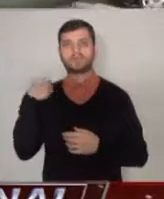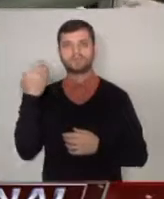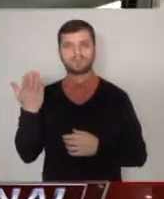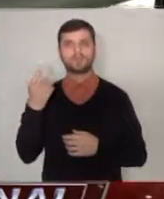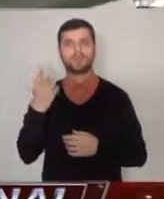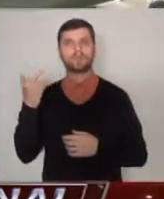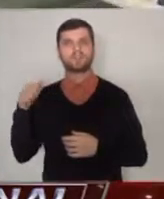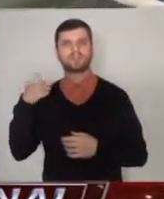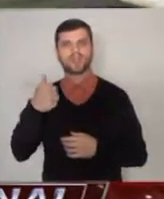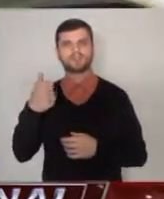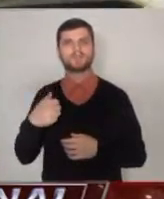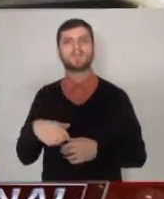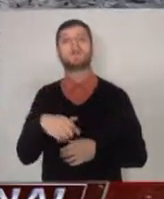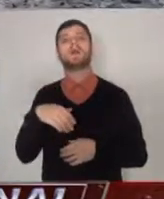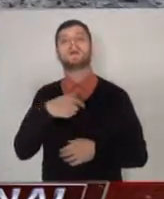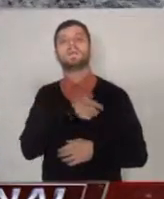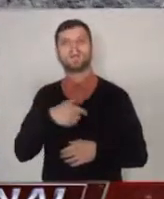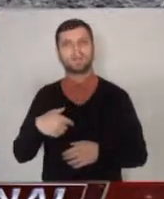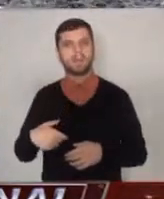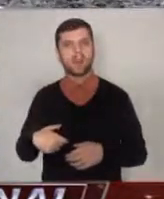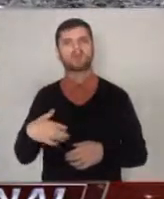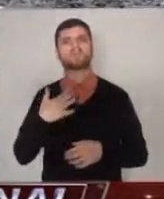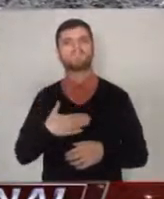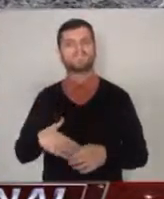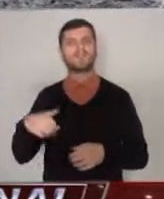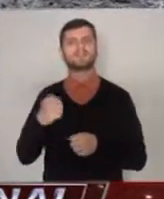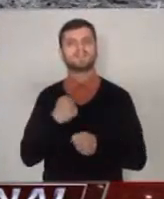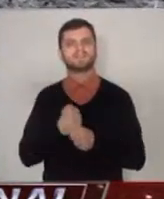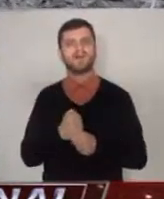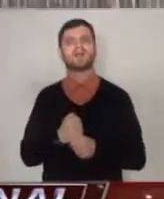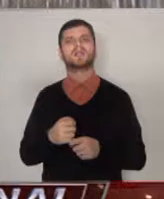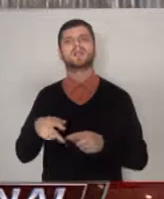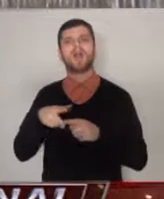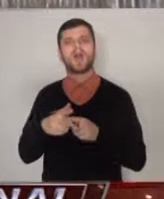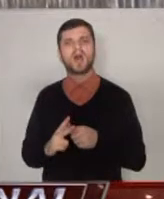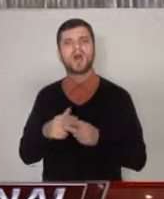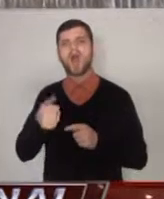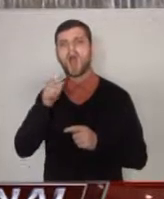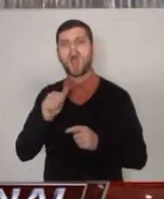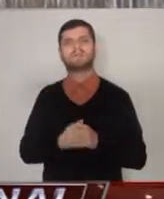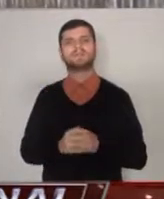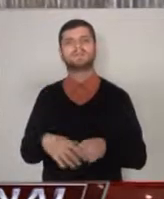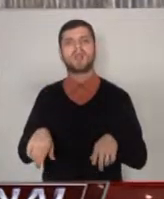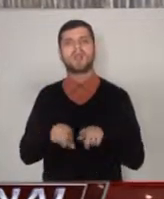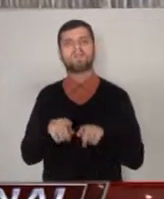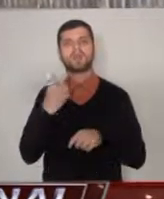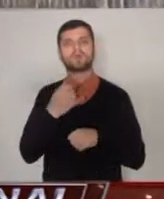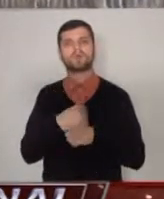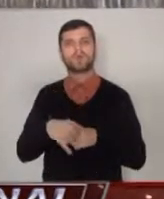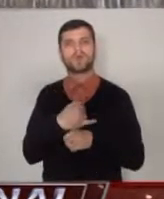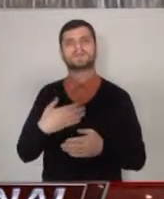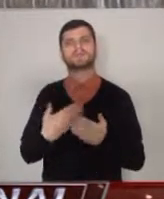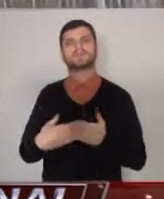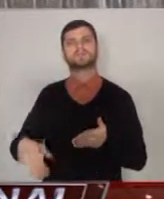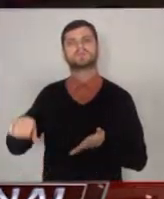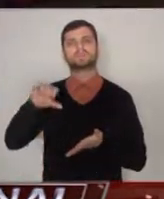prioritatea primarului din comuna Maluku Flor se îndreaptă către finalizarea rețelei de apă și a canalizării, precum și a unui proiect de amenajare a centrului comunei.